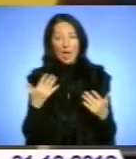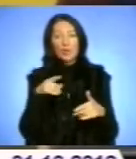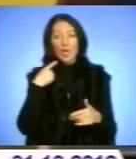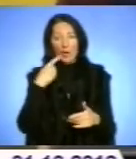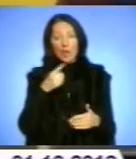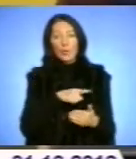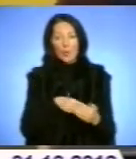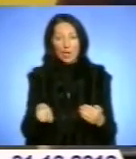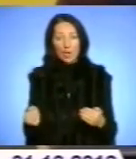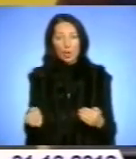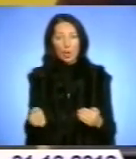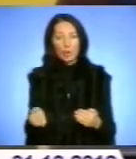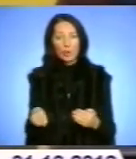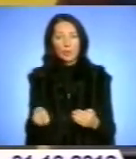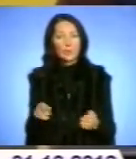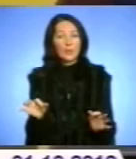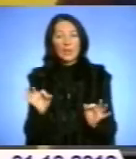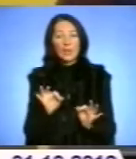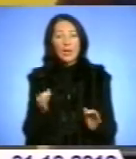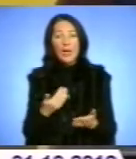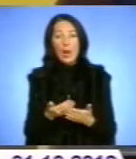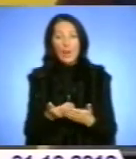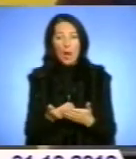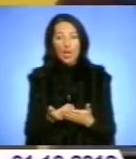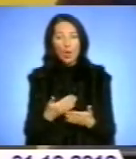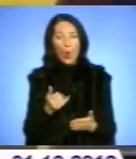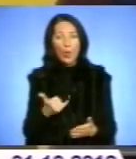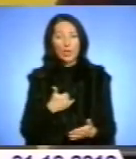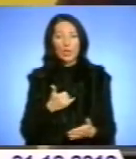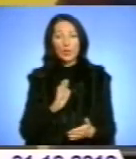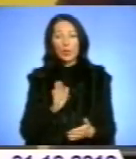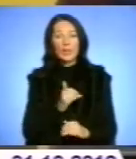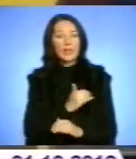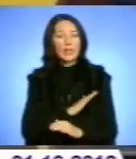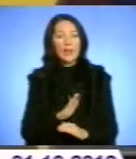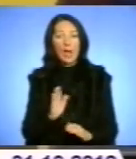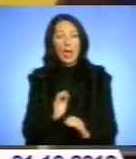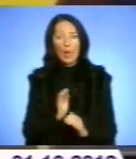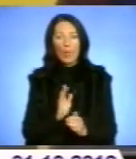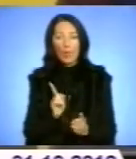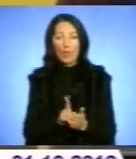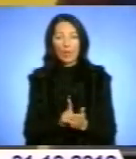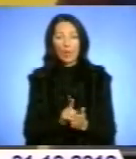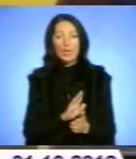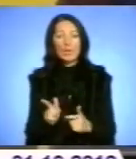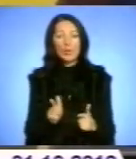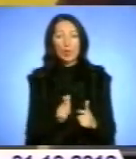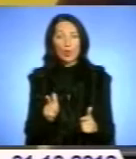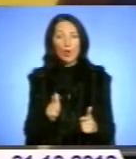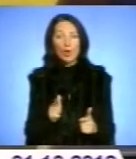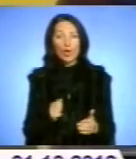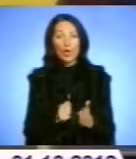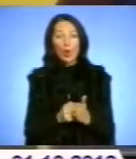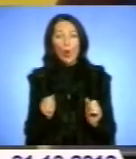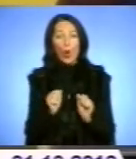і підкреслюю, ніяких майже у нас бути не повинно. Не підготовку до холодів